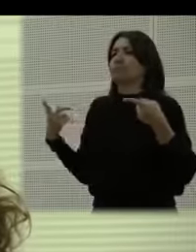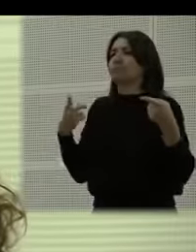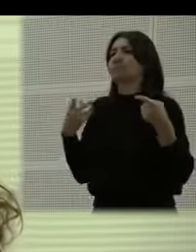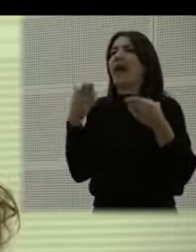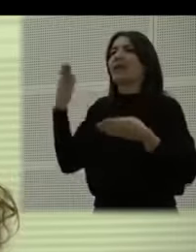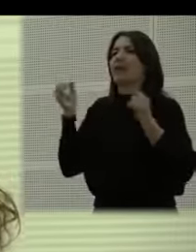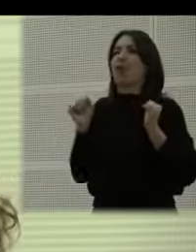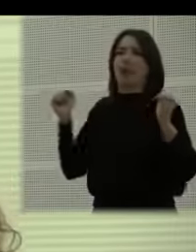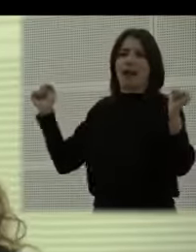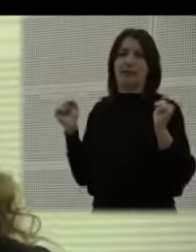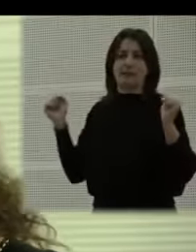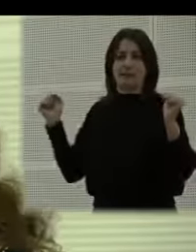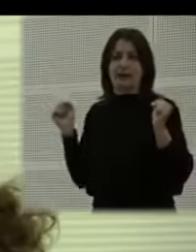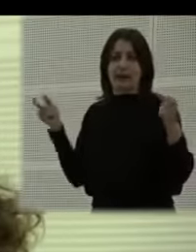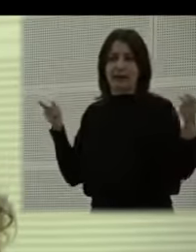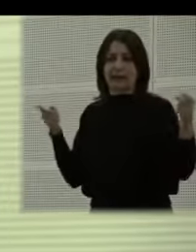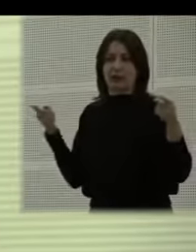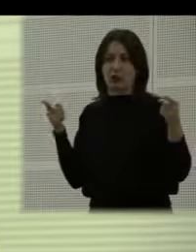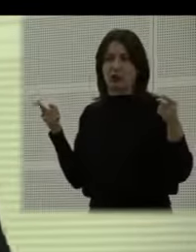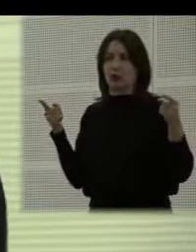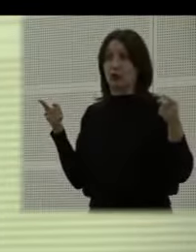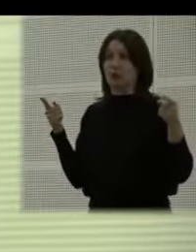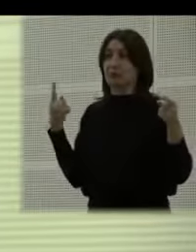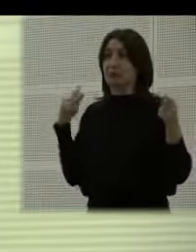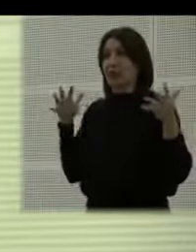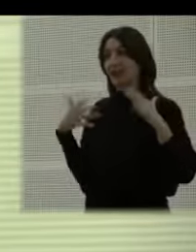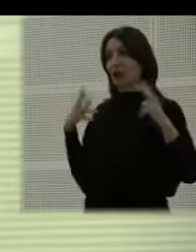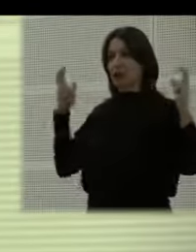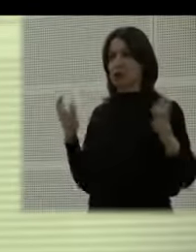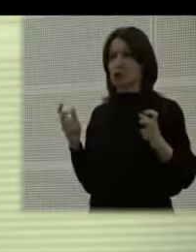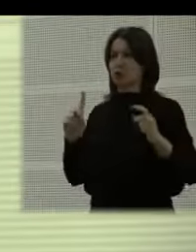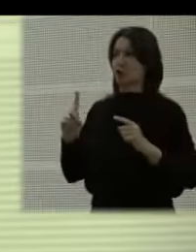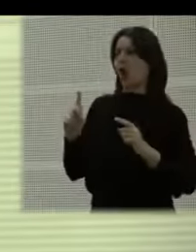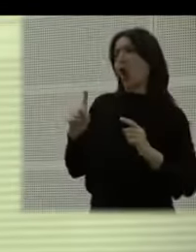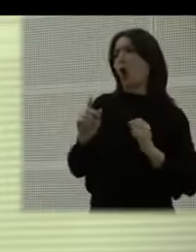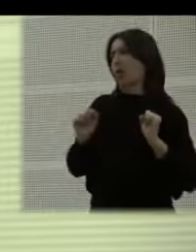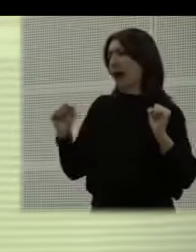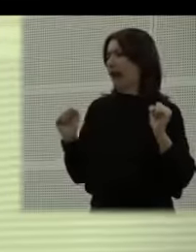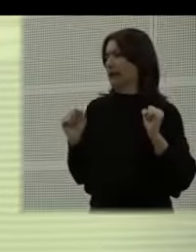palestra, non per diventare bodybuilder ovviamente, perché